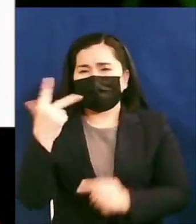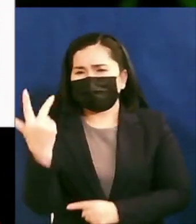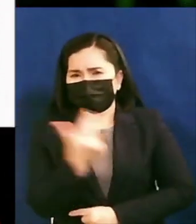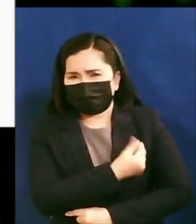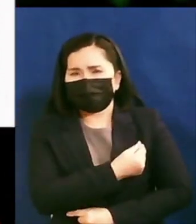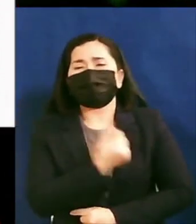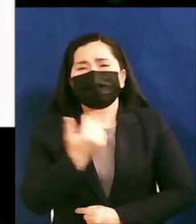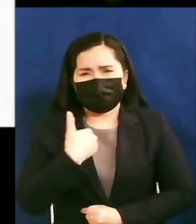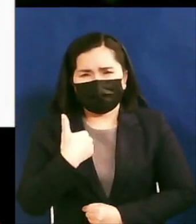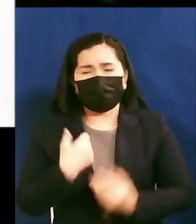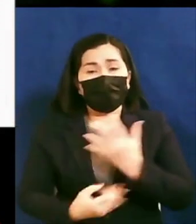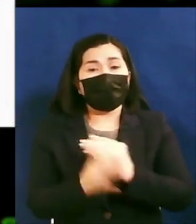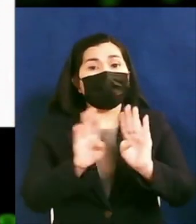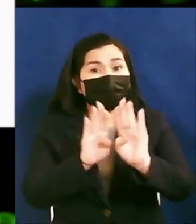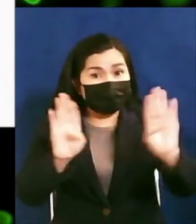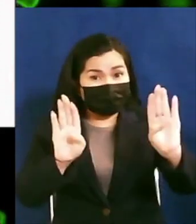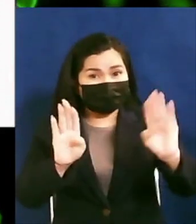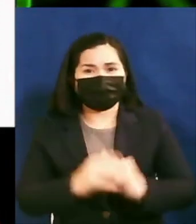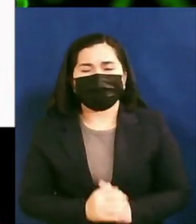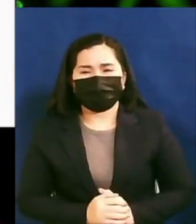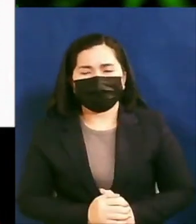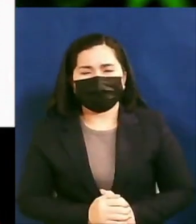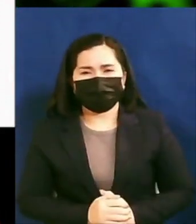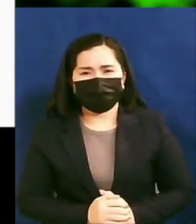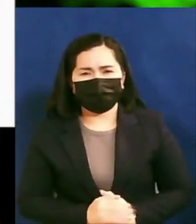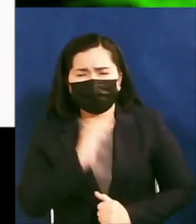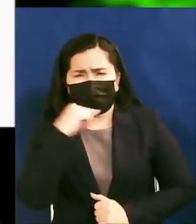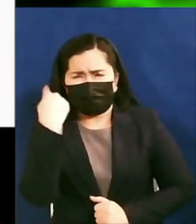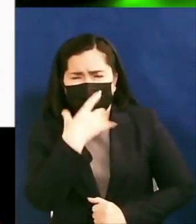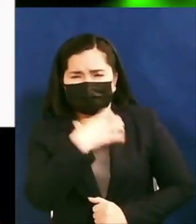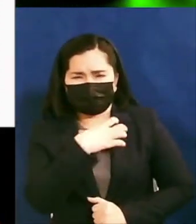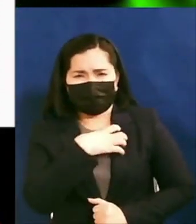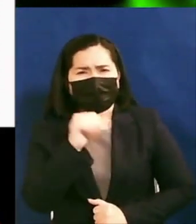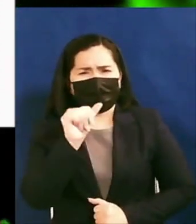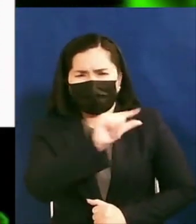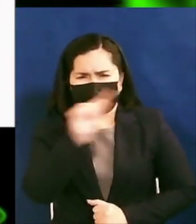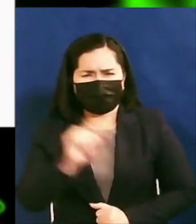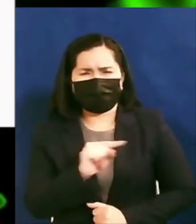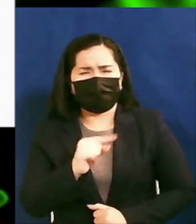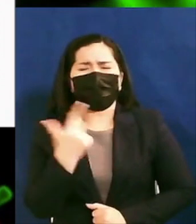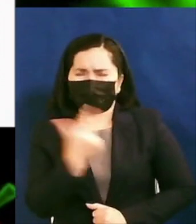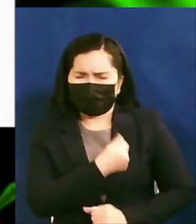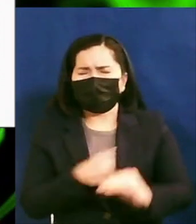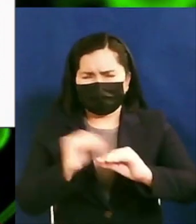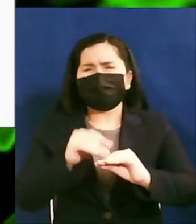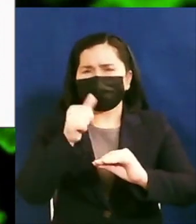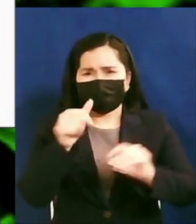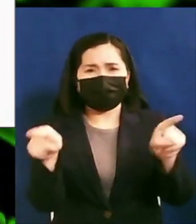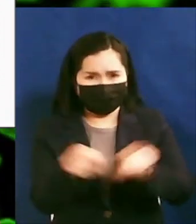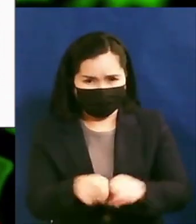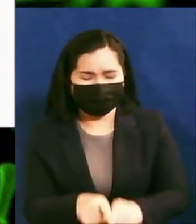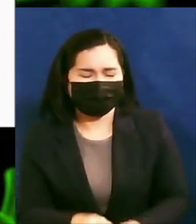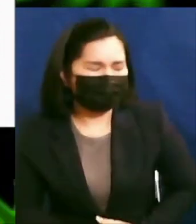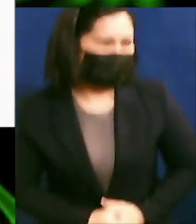แต่ก็ยังเปิดนะครับว่าจะมีบางส่วนที่เลือกที่จะเป็นแอสตราก็กระตุ้นเป็น1เข็มได้เช่นกันนะครับอัน